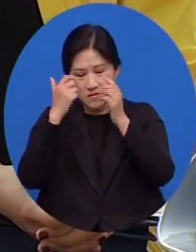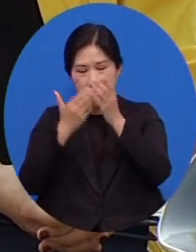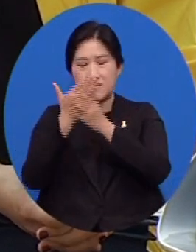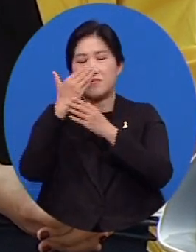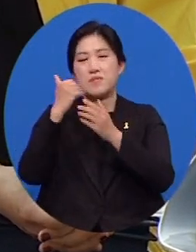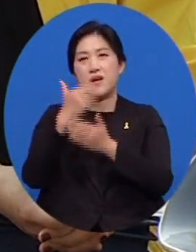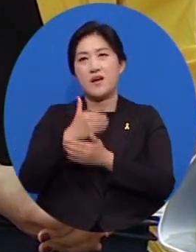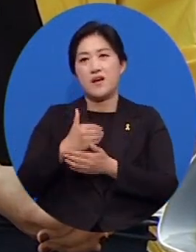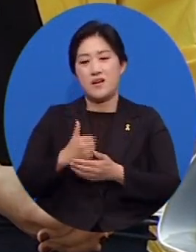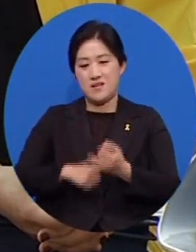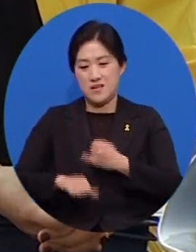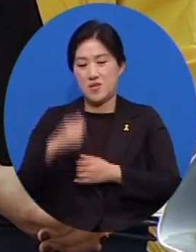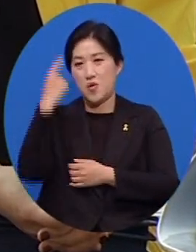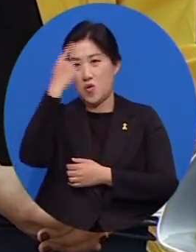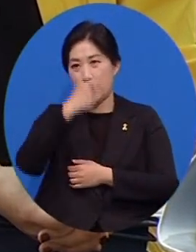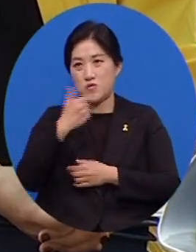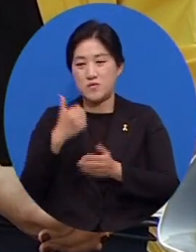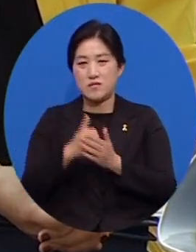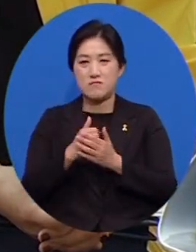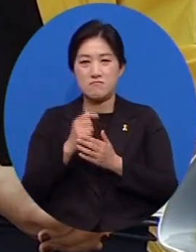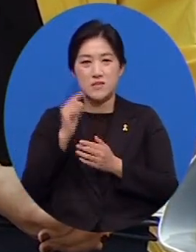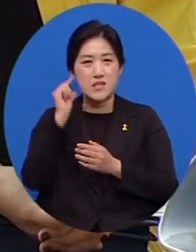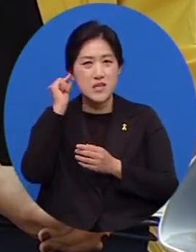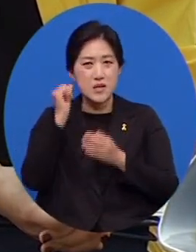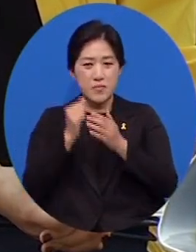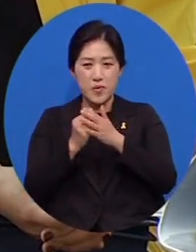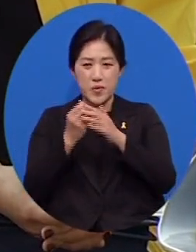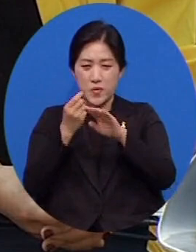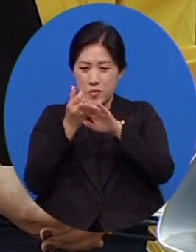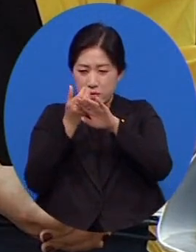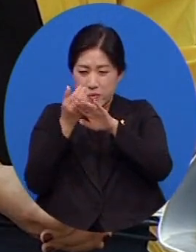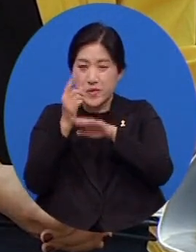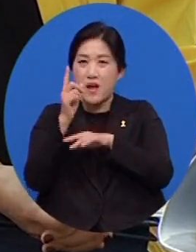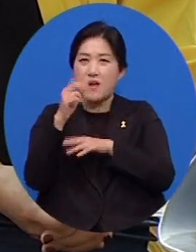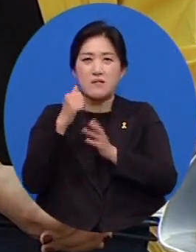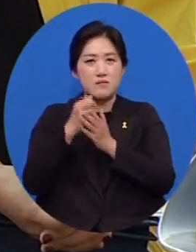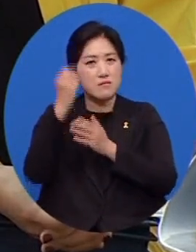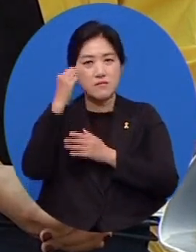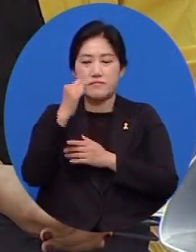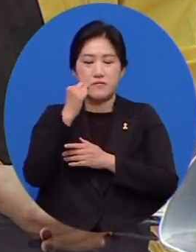얼굴이지만 귓볼에 솜털 한 가닥 잊은 적이 없습니다.